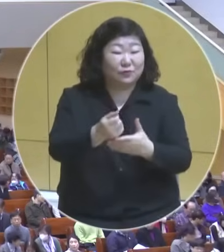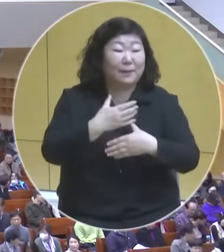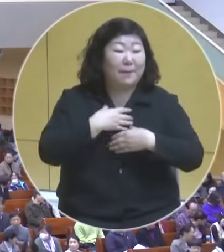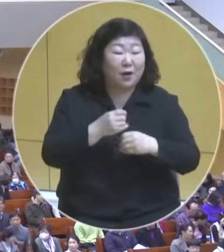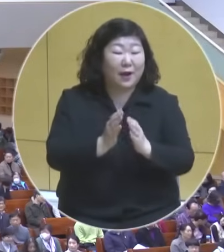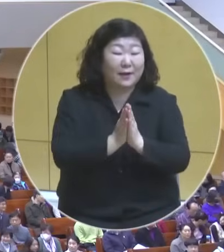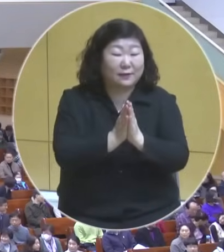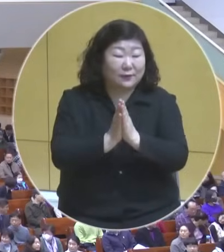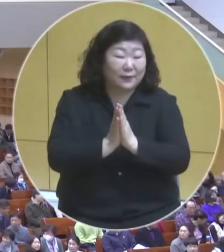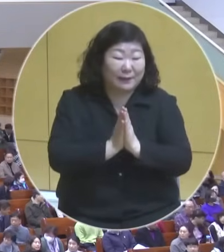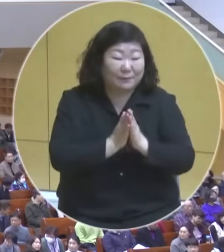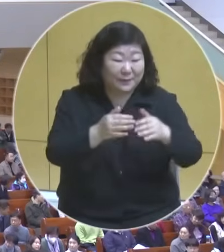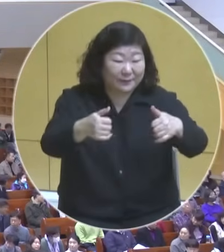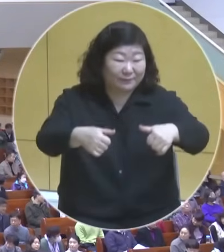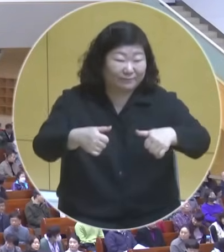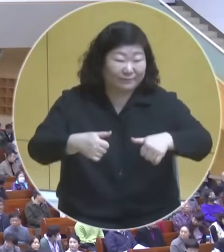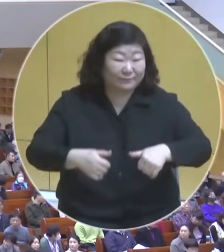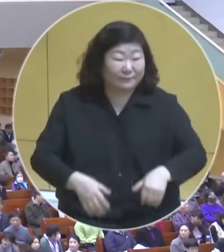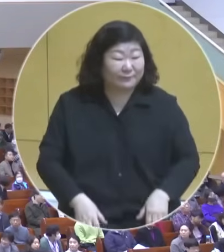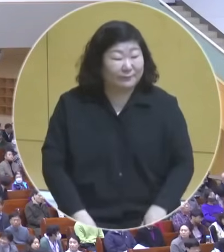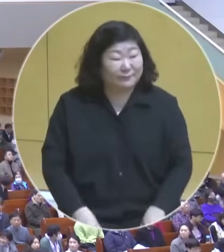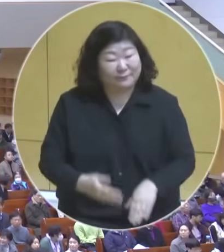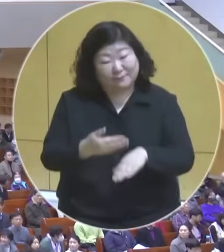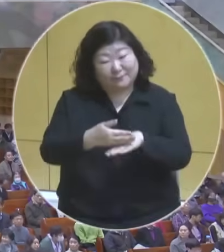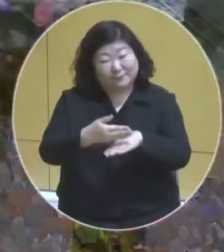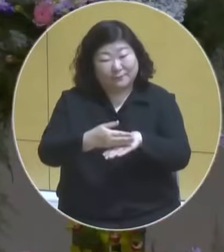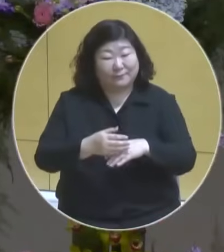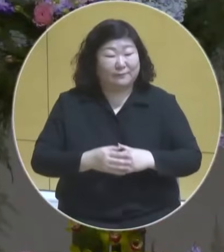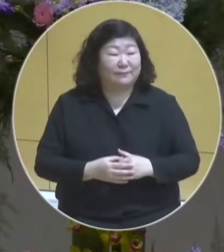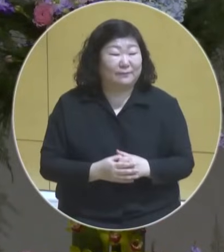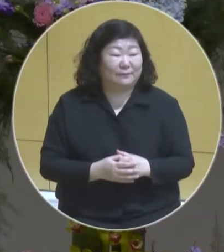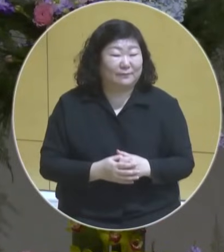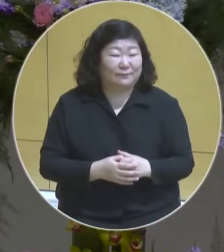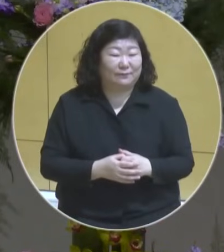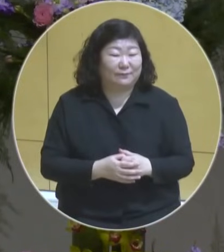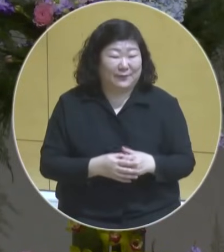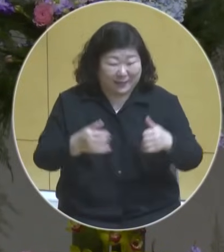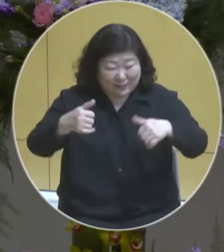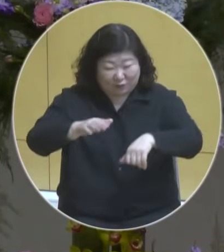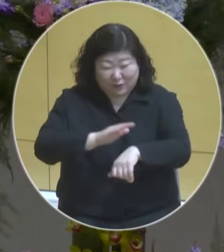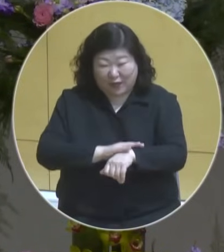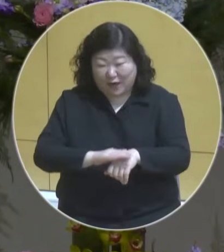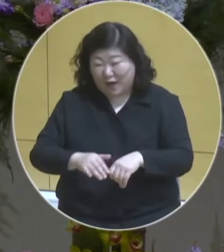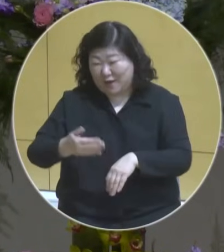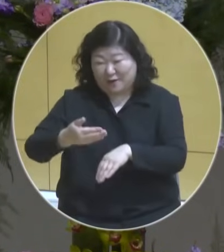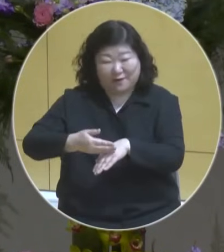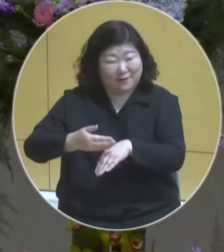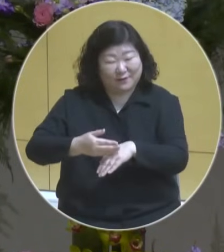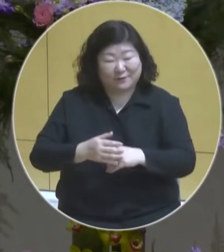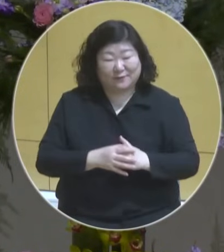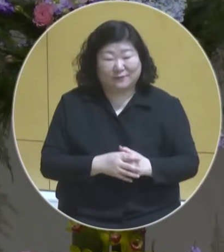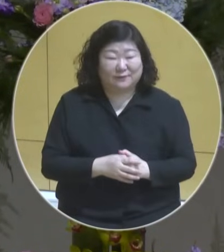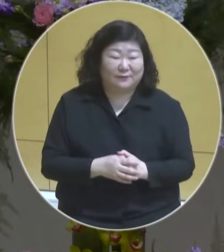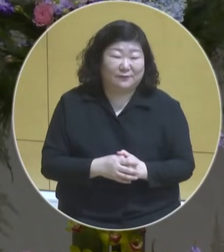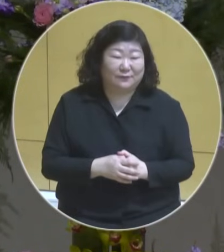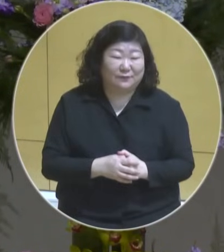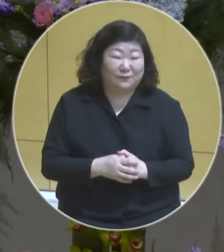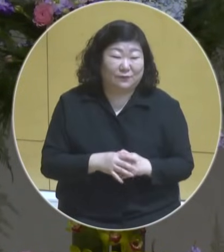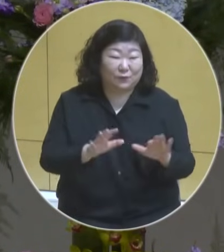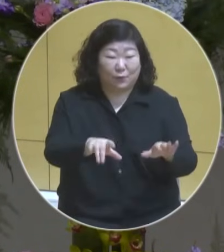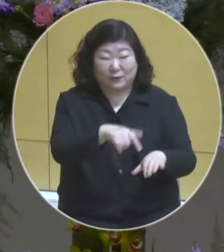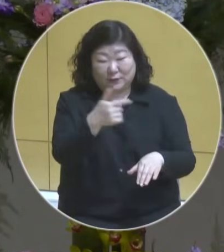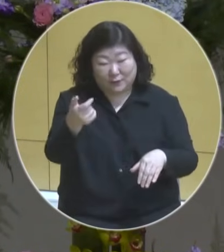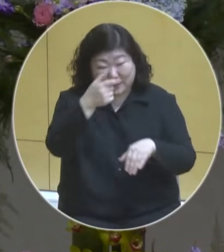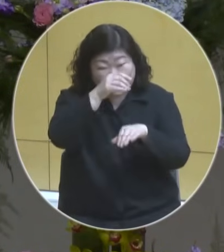기원합니다 예 고맙습니다 예 너무너무 인사도 잘하시고 고맙습니다 오늘